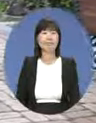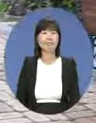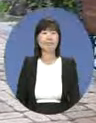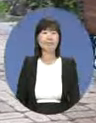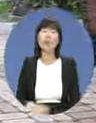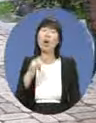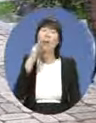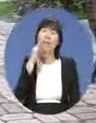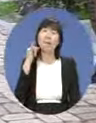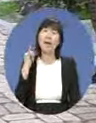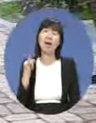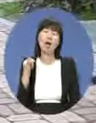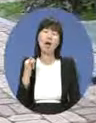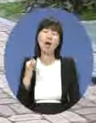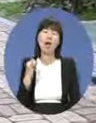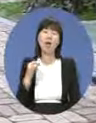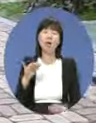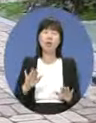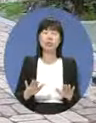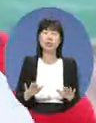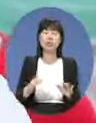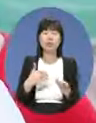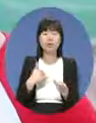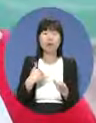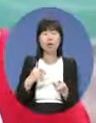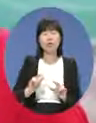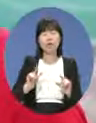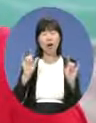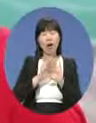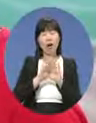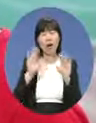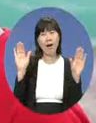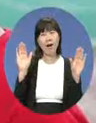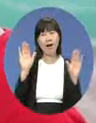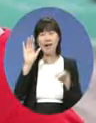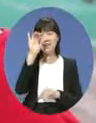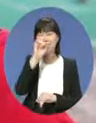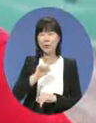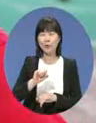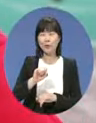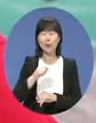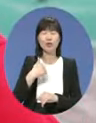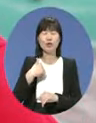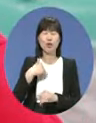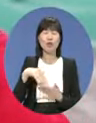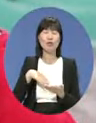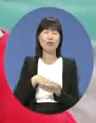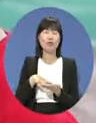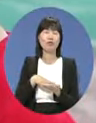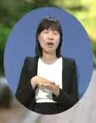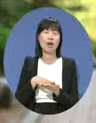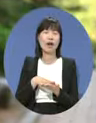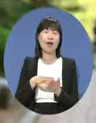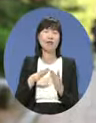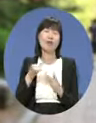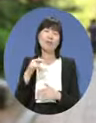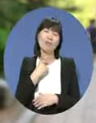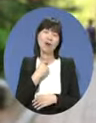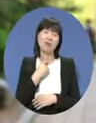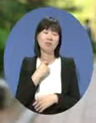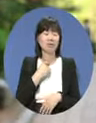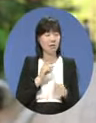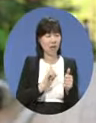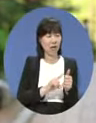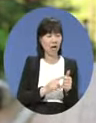엄마, 오늘 날씨도 좋고 놀이터에서 좀 놀다 가면 안 될까요? 미리야,